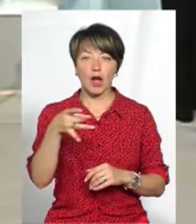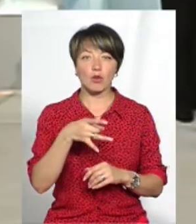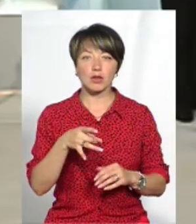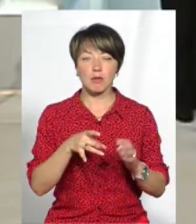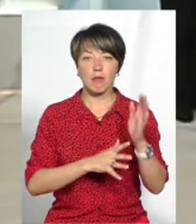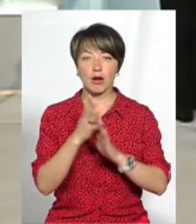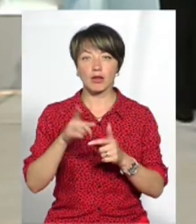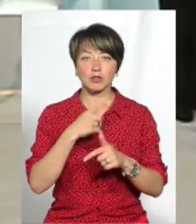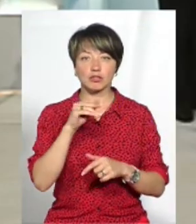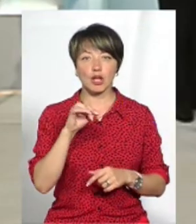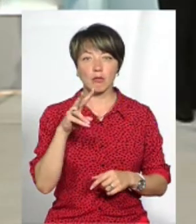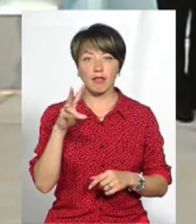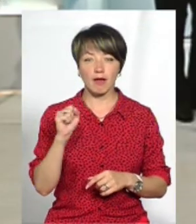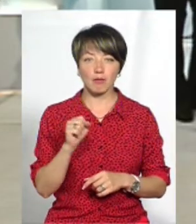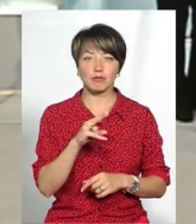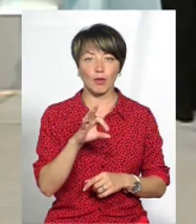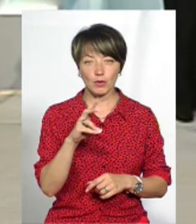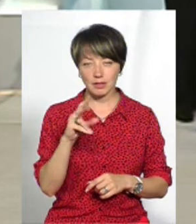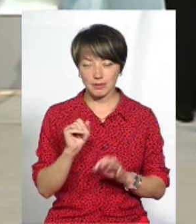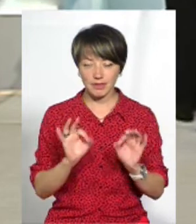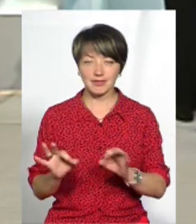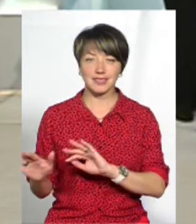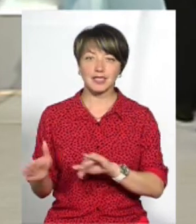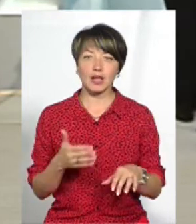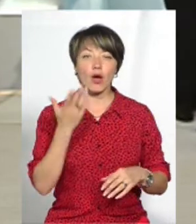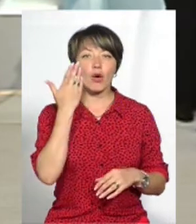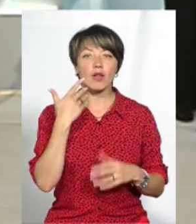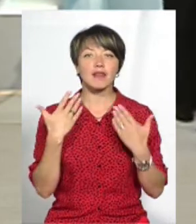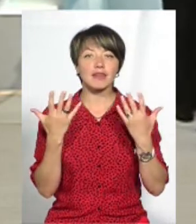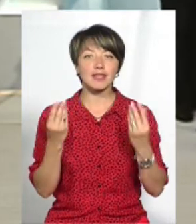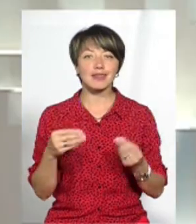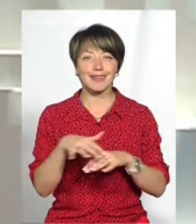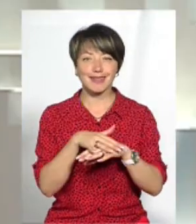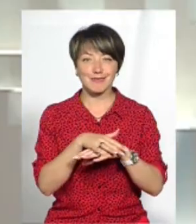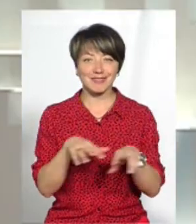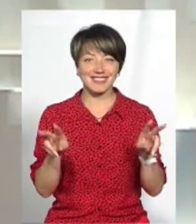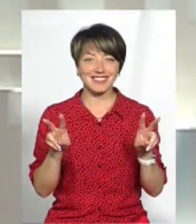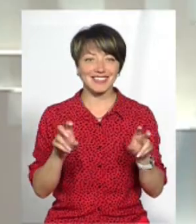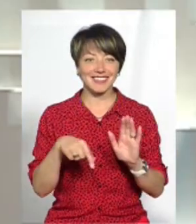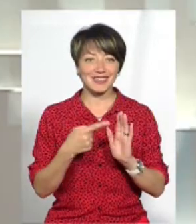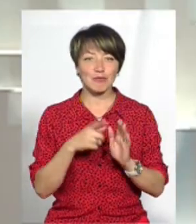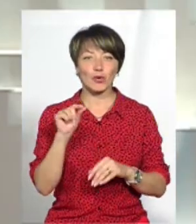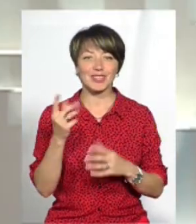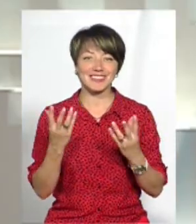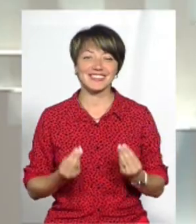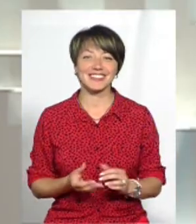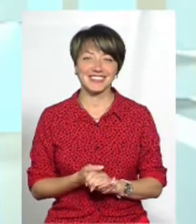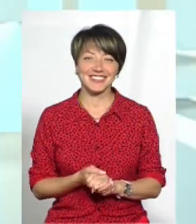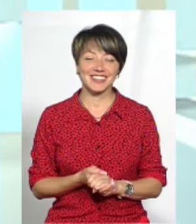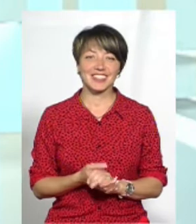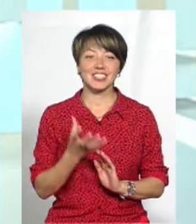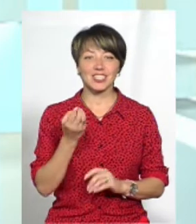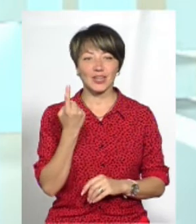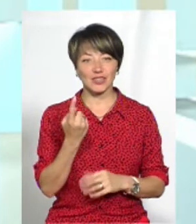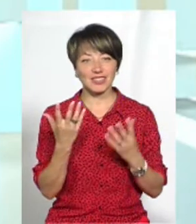районі парку імені Чекмана? Лоск. Правильно. Коли вихідний на Толкучці? Понеділок. Понеділок.